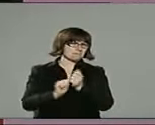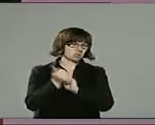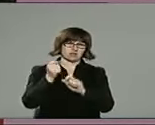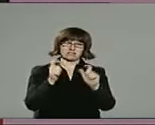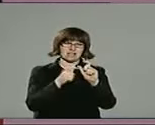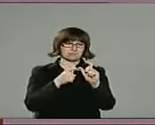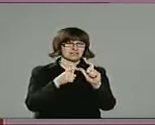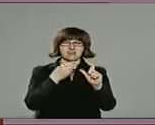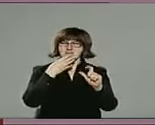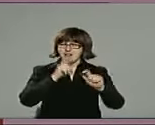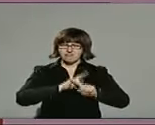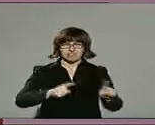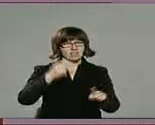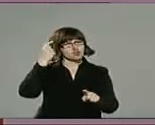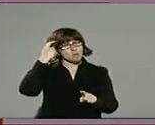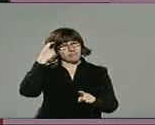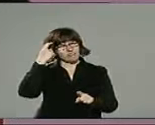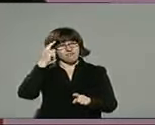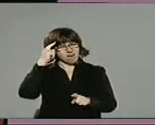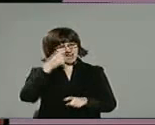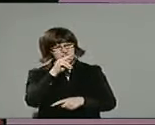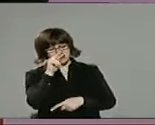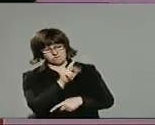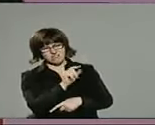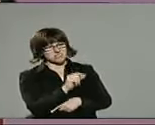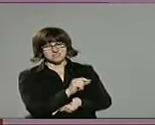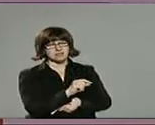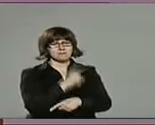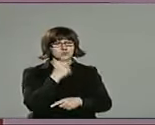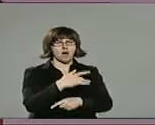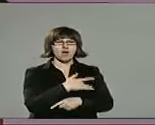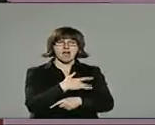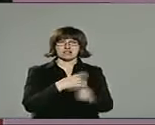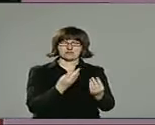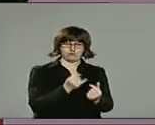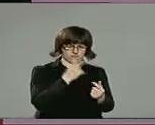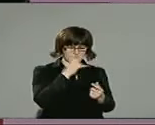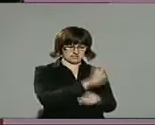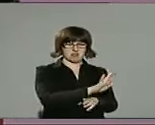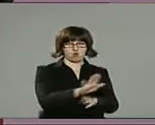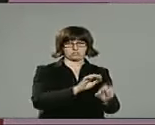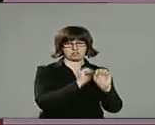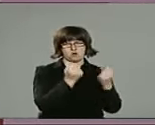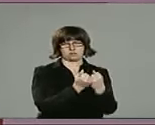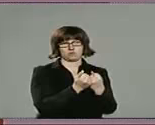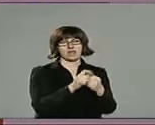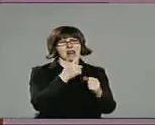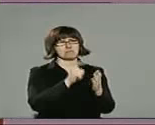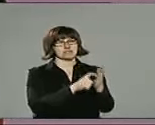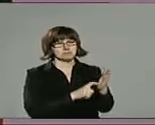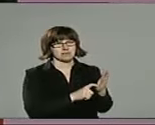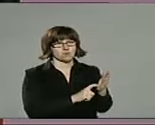SPD, müssen nicht nur im Kopf wissen, sondern auch im Herzen fühlen, dass die Lebensbedingungen